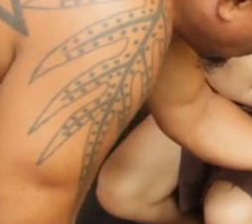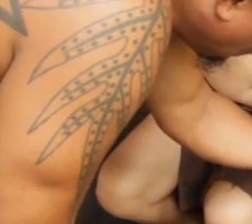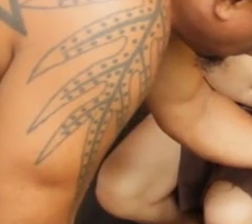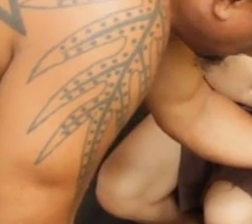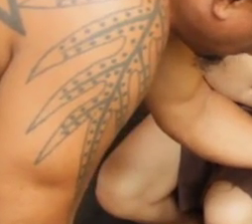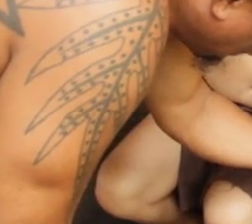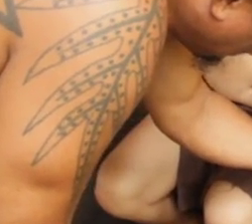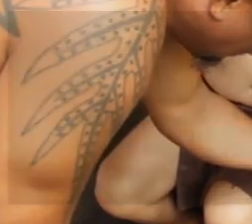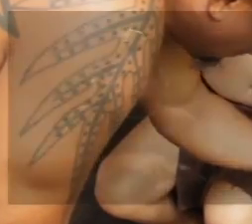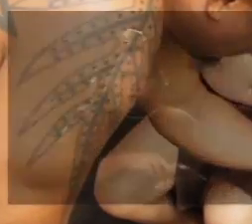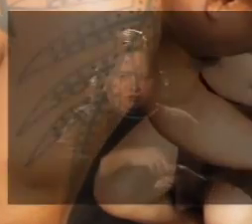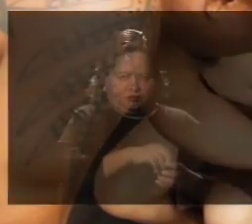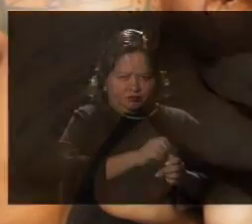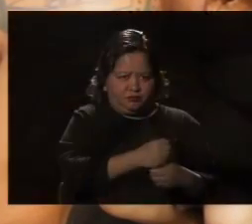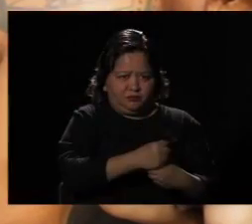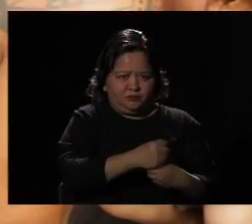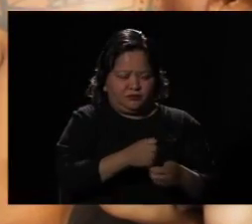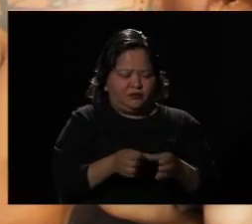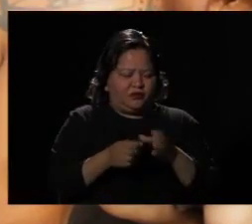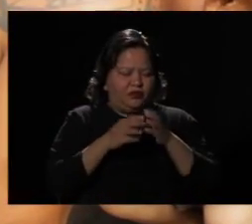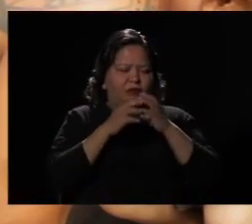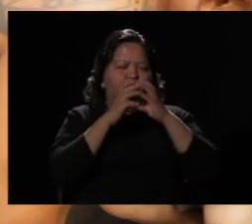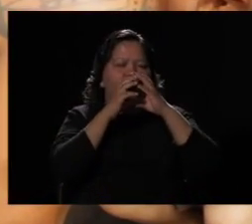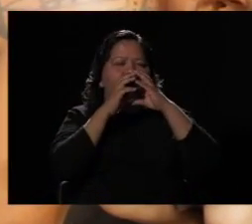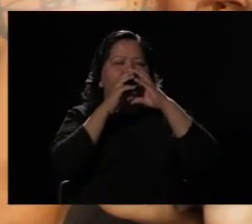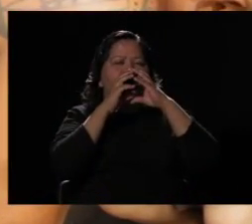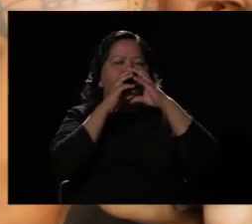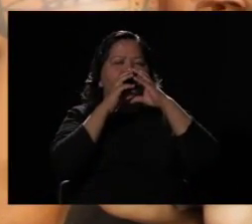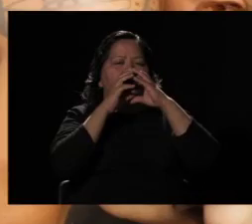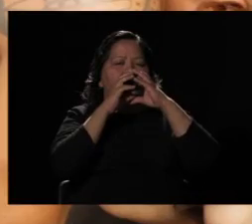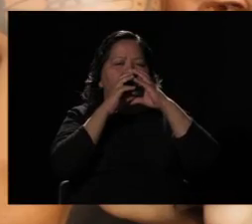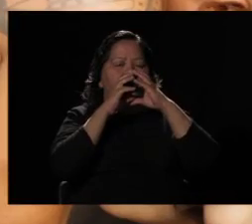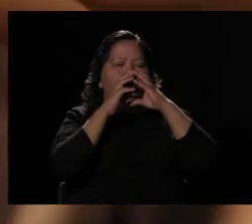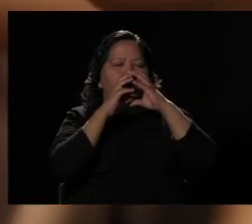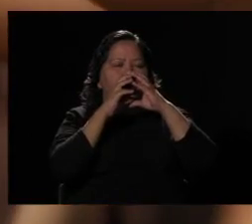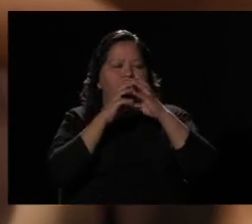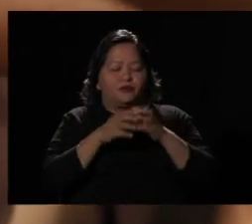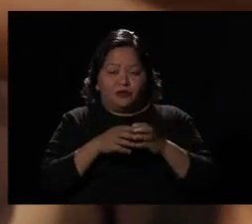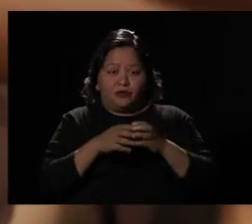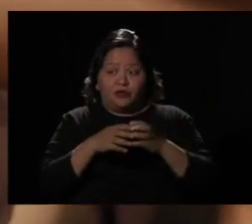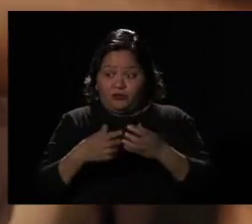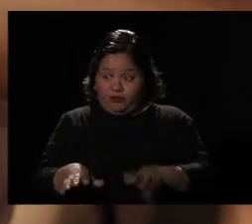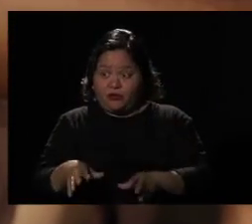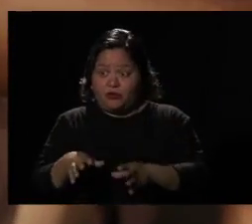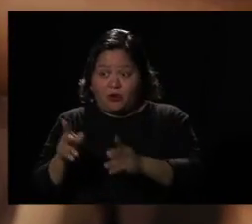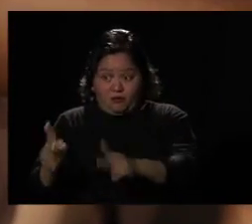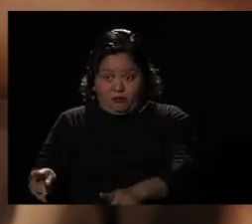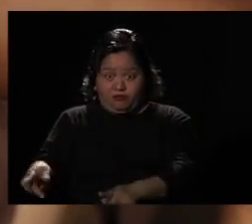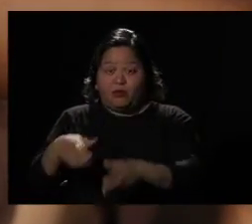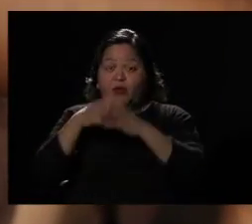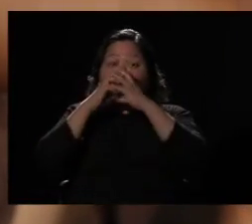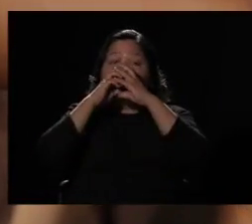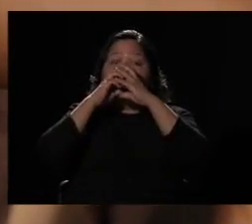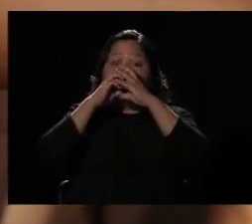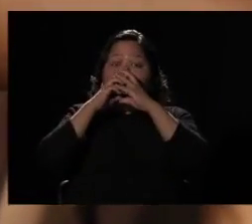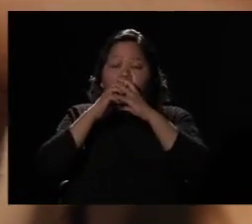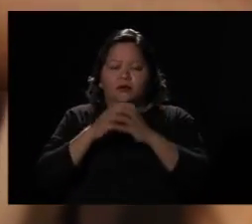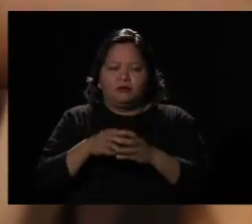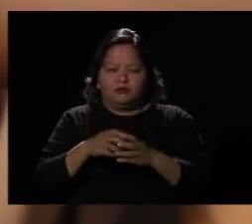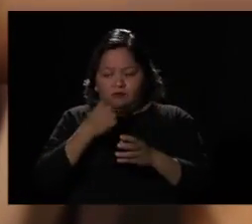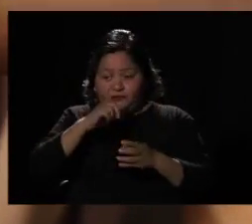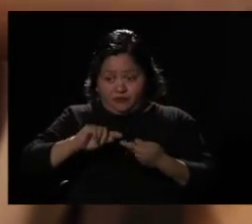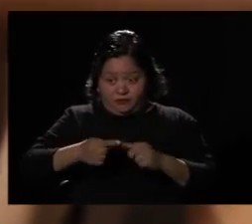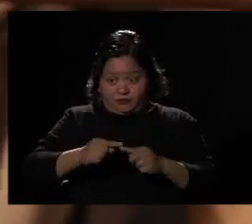Tisinya manyugon I taw-taw zangin hagimen ini I amot zinafay sa nina mamaygo I zafay